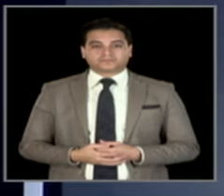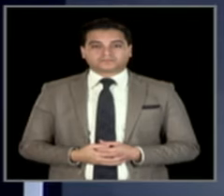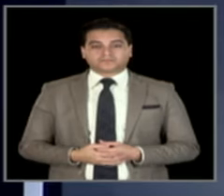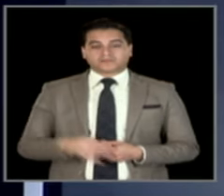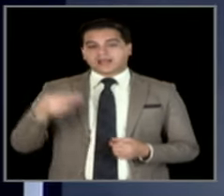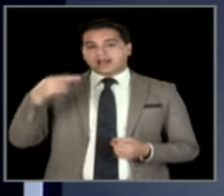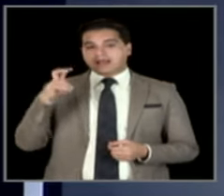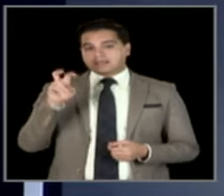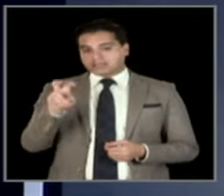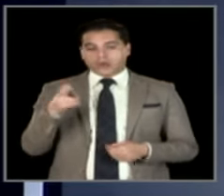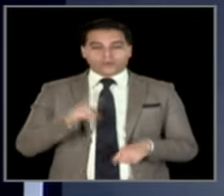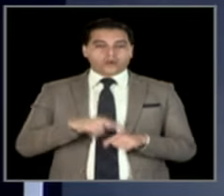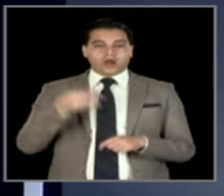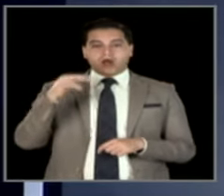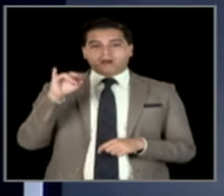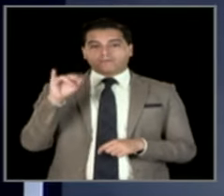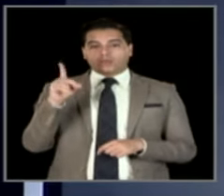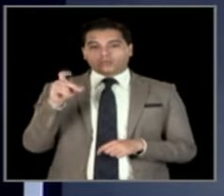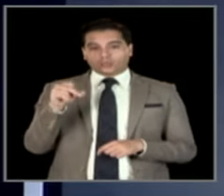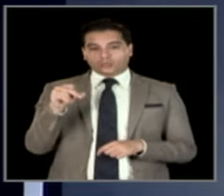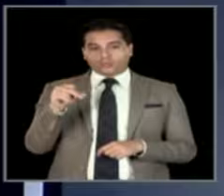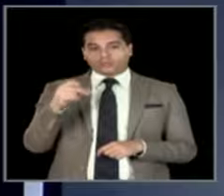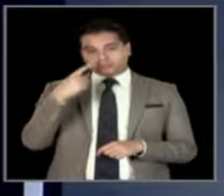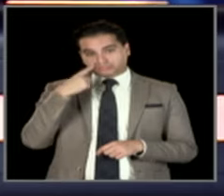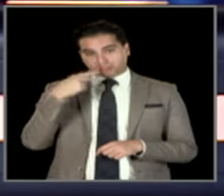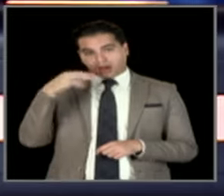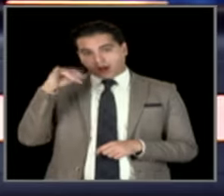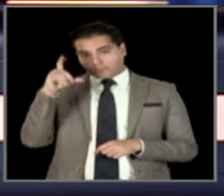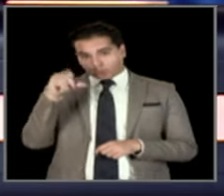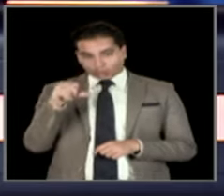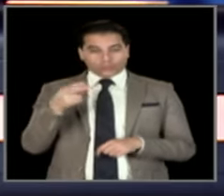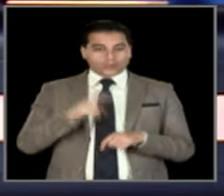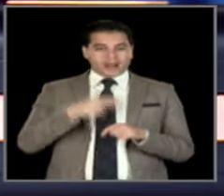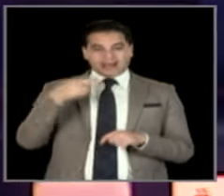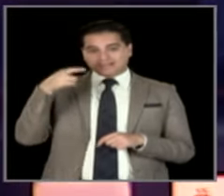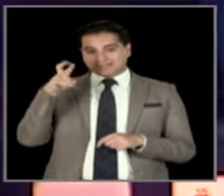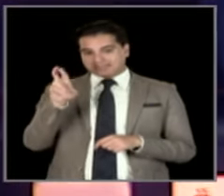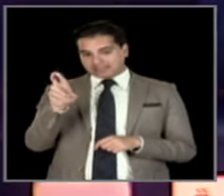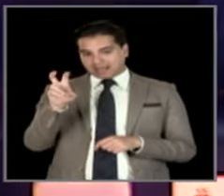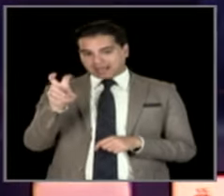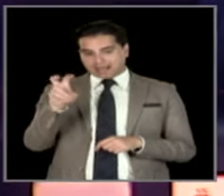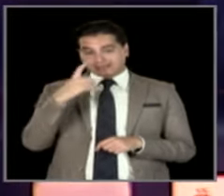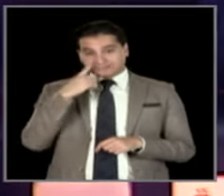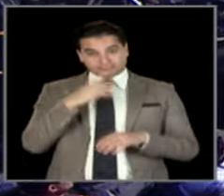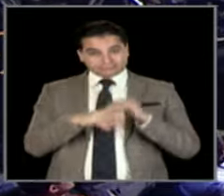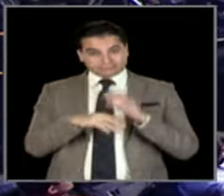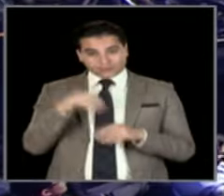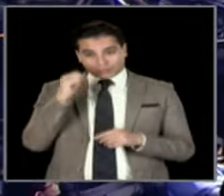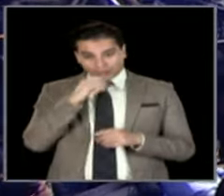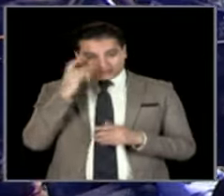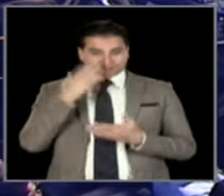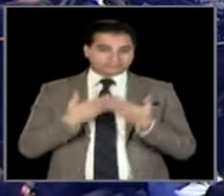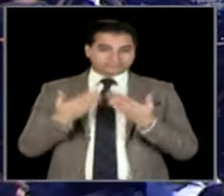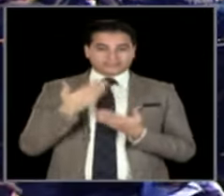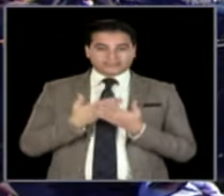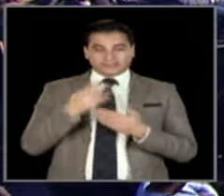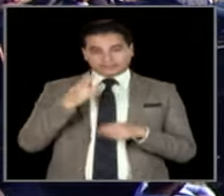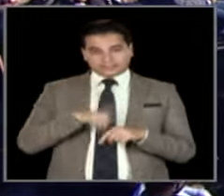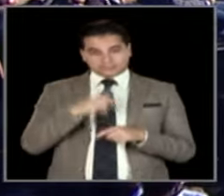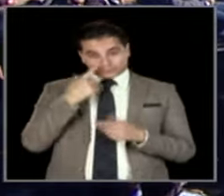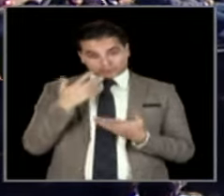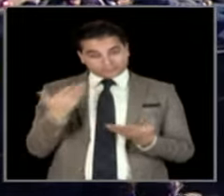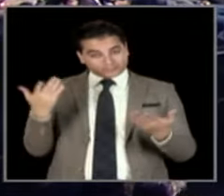عزة وعمر، عمر وعزة. عزة هتبتدي الأول، عمر هتروح تسمع أغنية ترجع لنا تاني